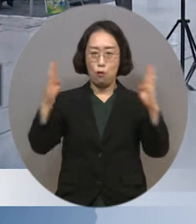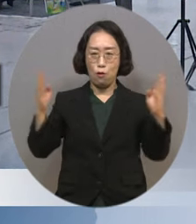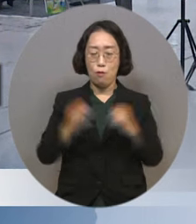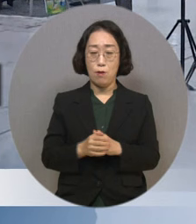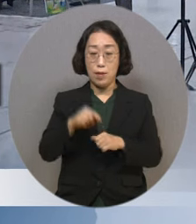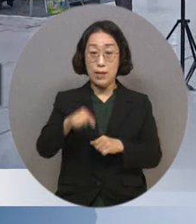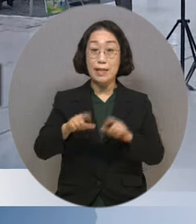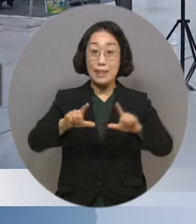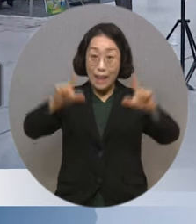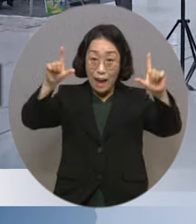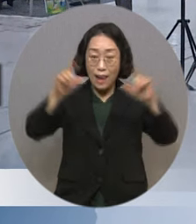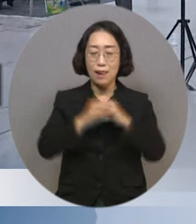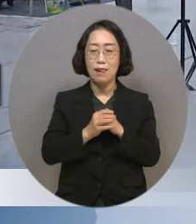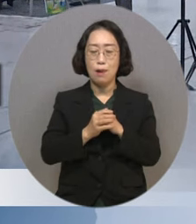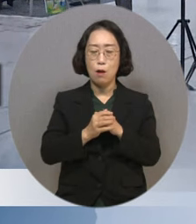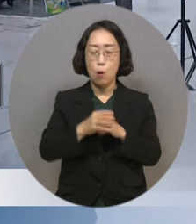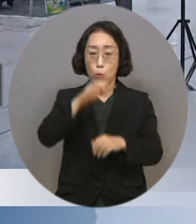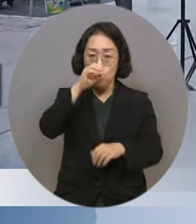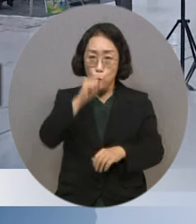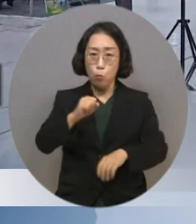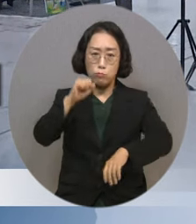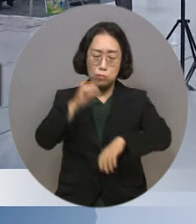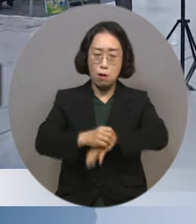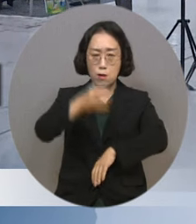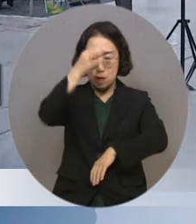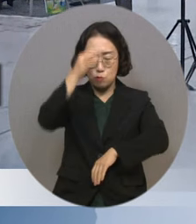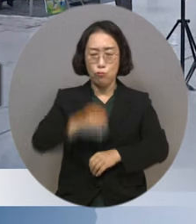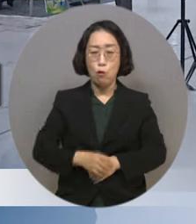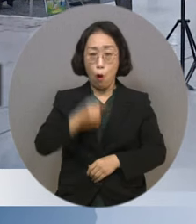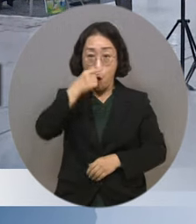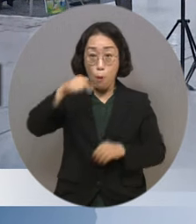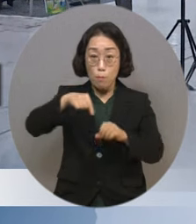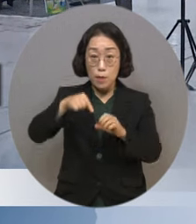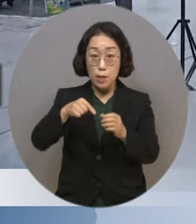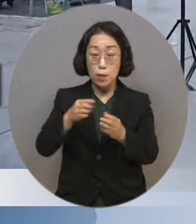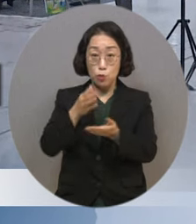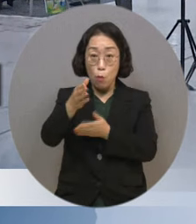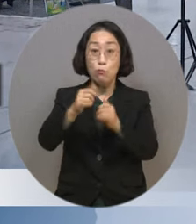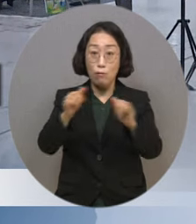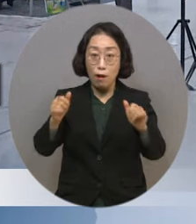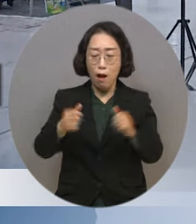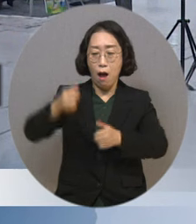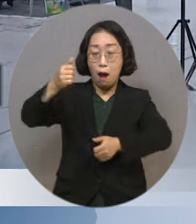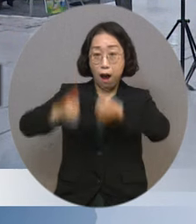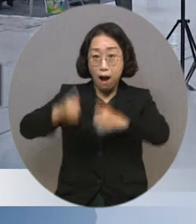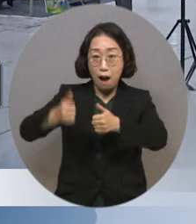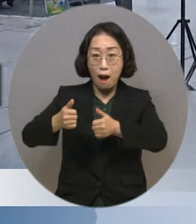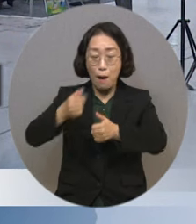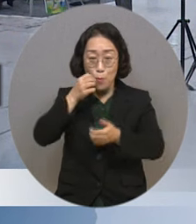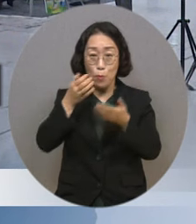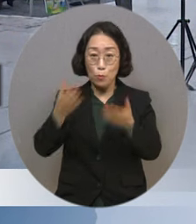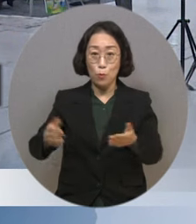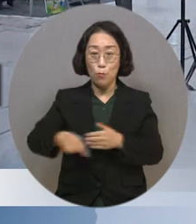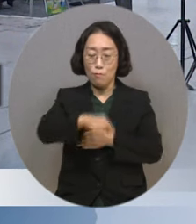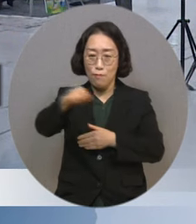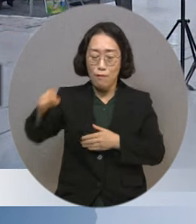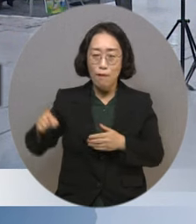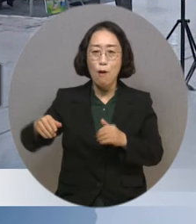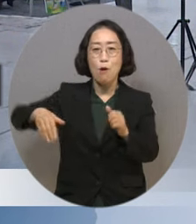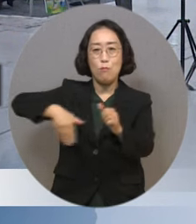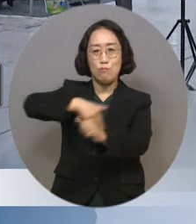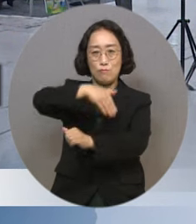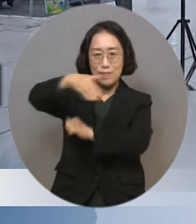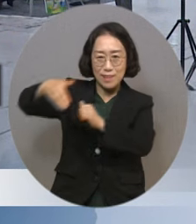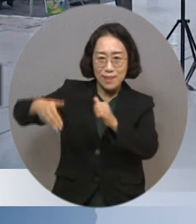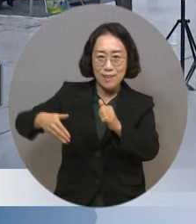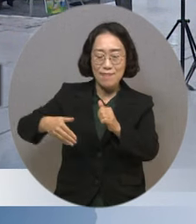이번 박람회에서는 우수한 실력의 장애인 바리스타들이 참가하는 챔피언십 대결이 이어지며 행사장에 열기를